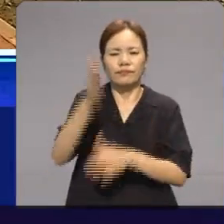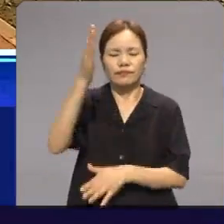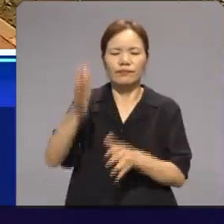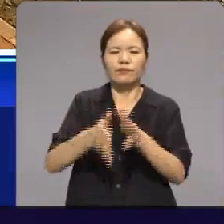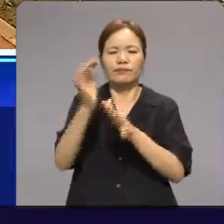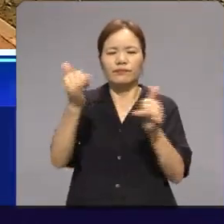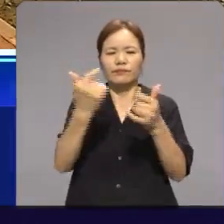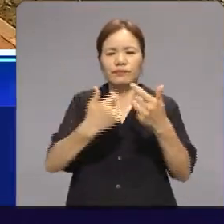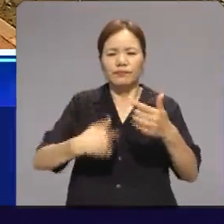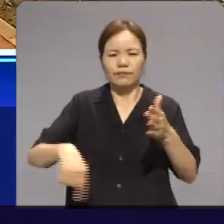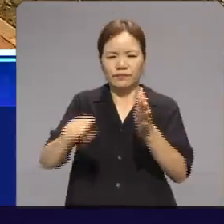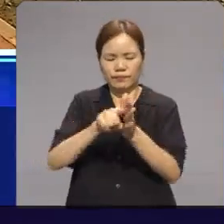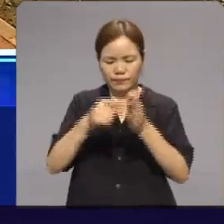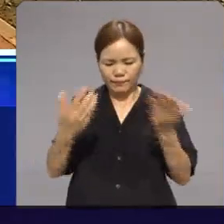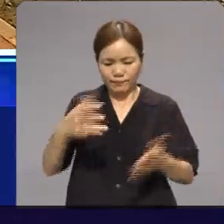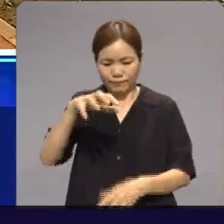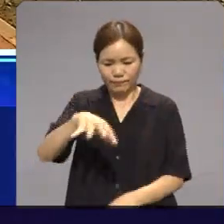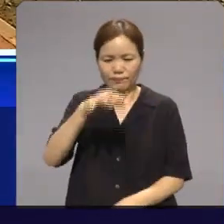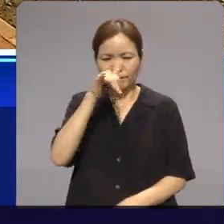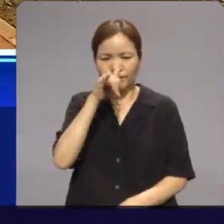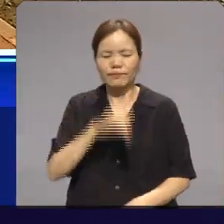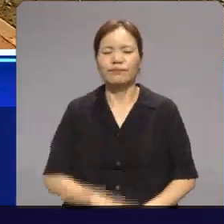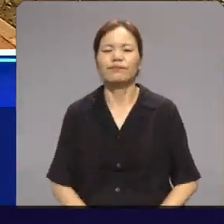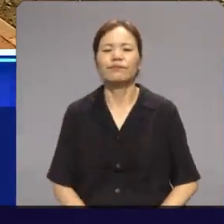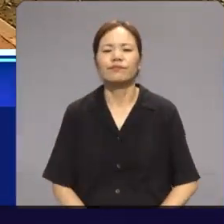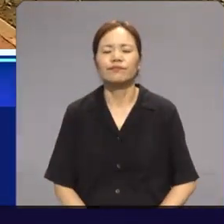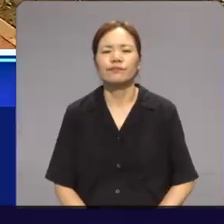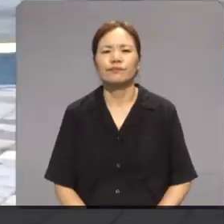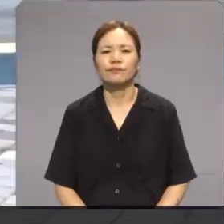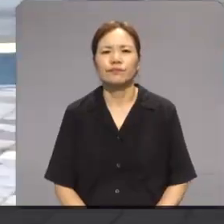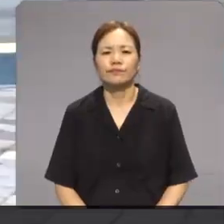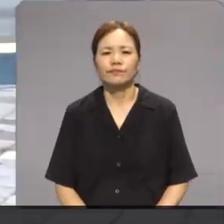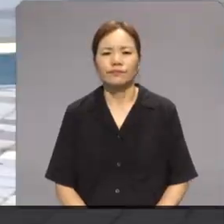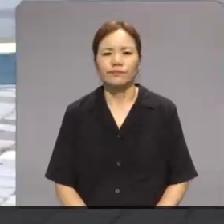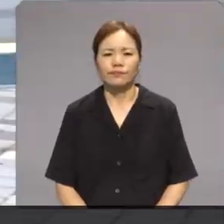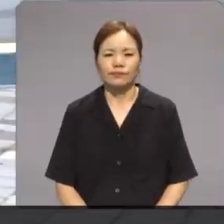휴식 공간이 마련됐습니다. 윤종하 기자입니다.